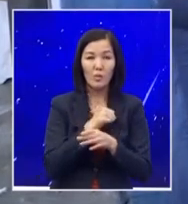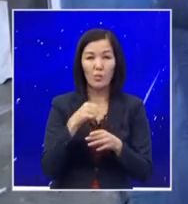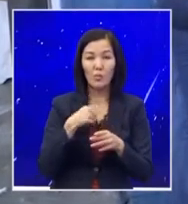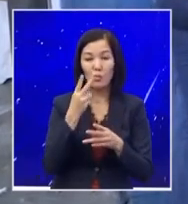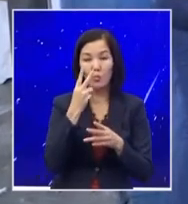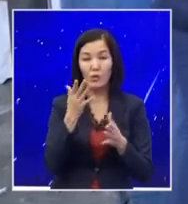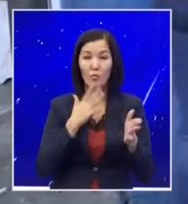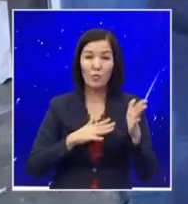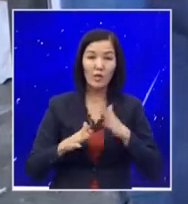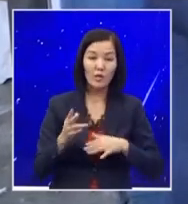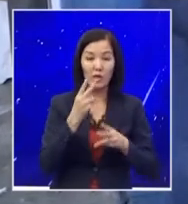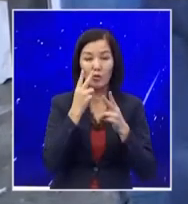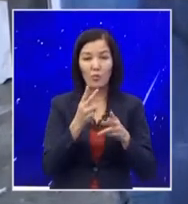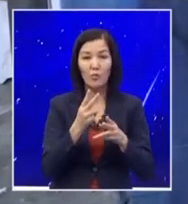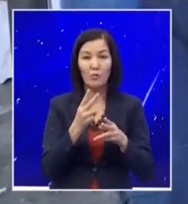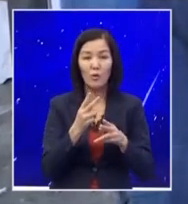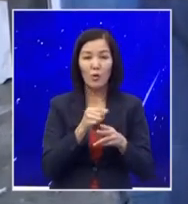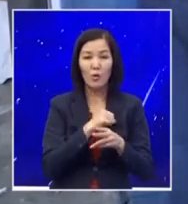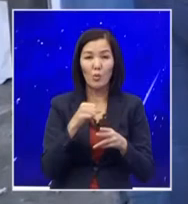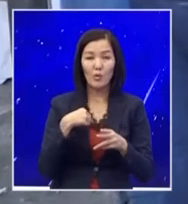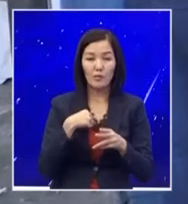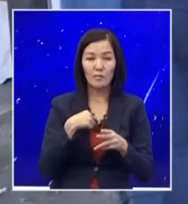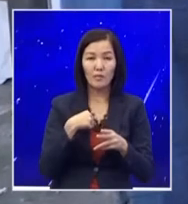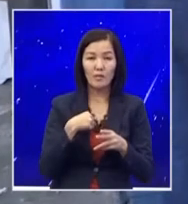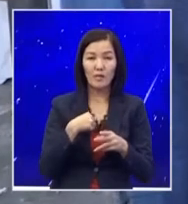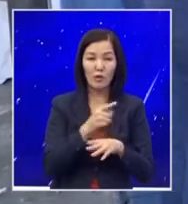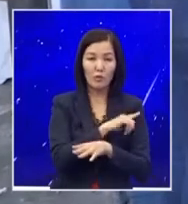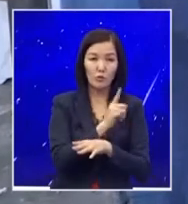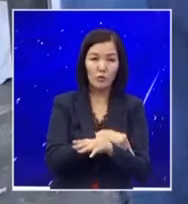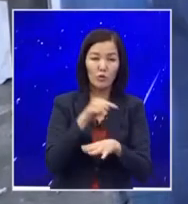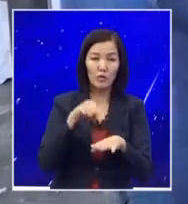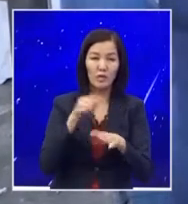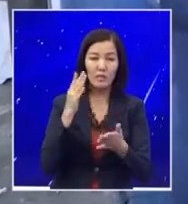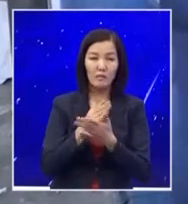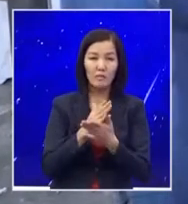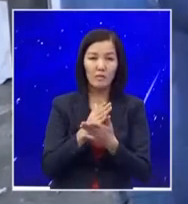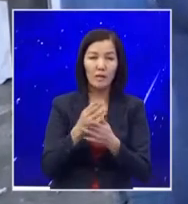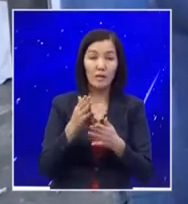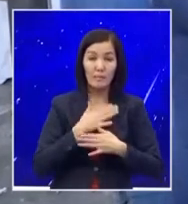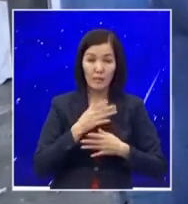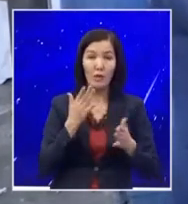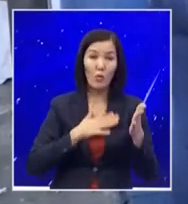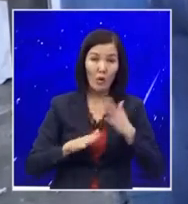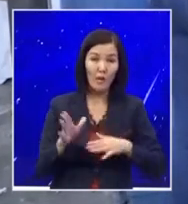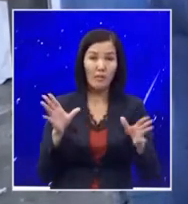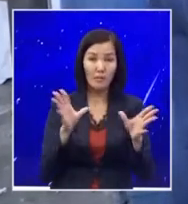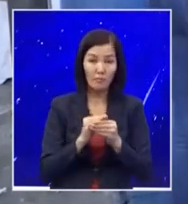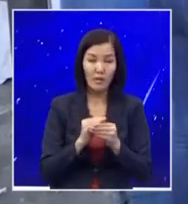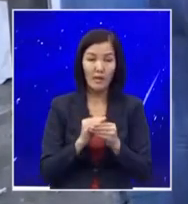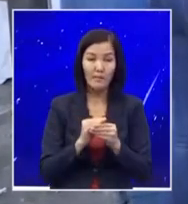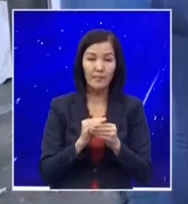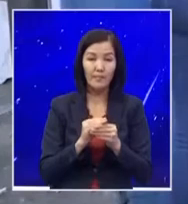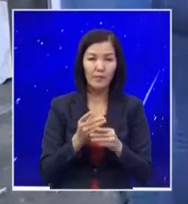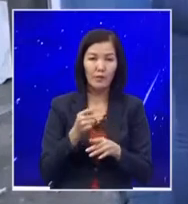қуанғандарын, қуаныштарын көріп, өздерімізде өзіміз күшті сезінеміз, өзімізде қуанамыз, жүрегіміз